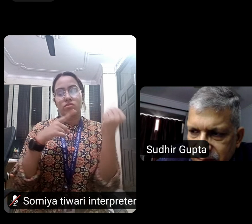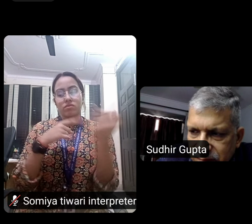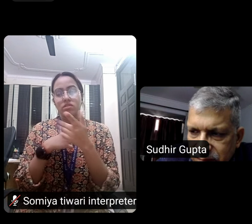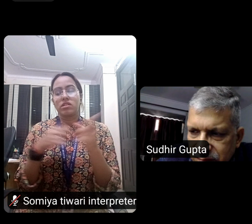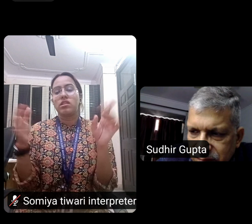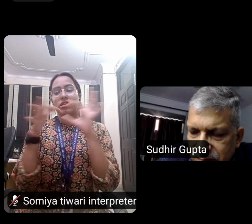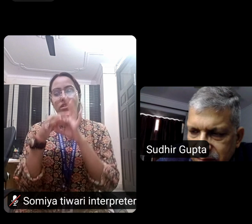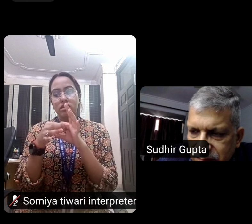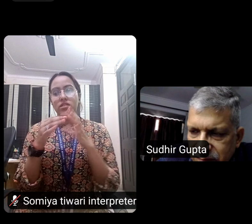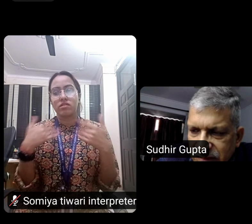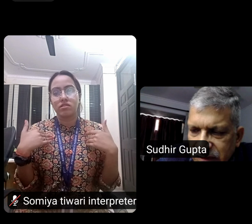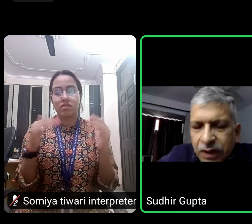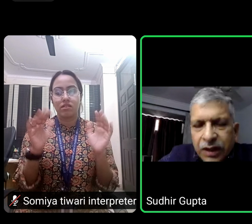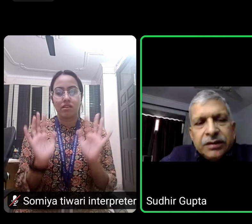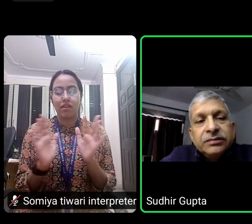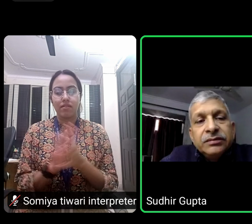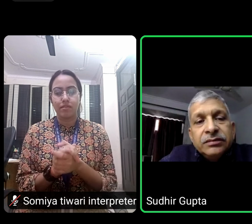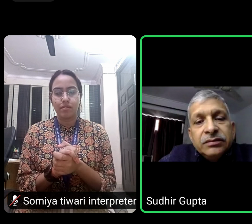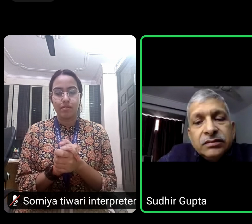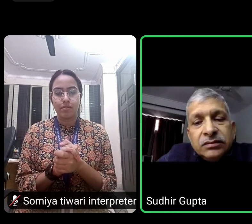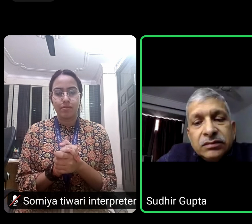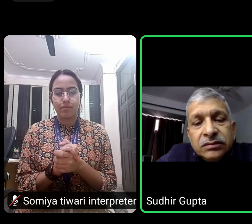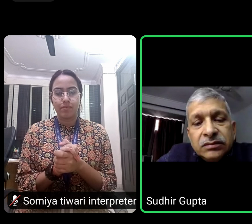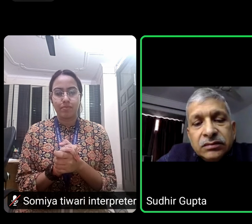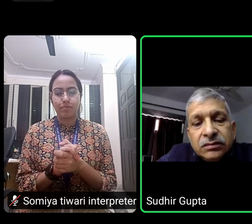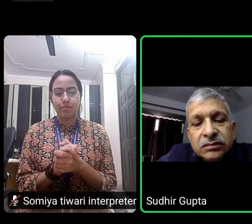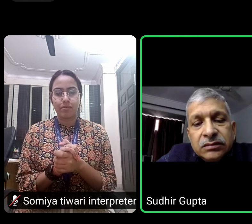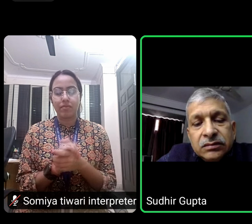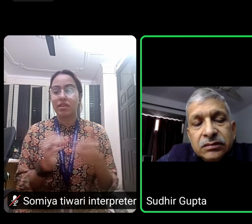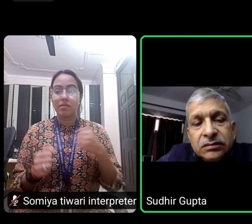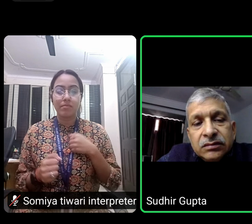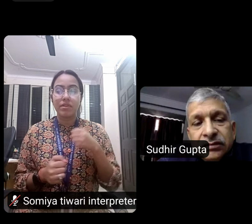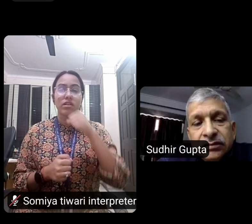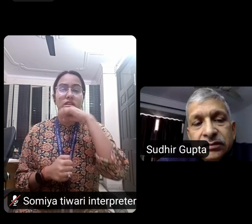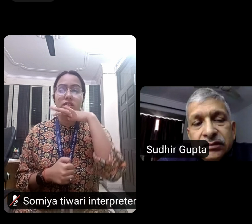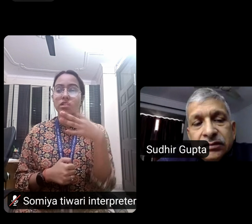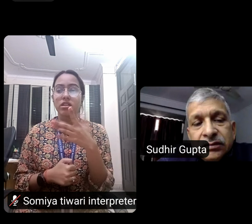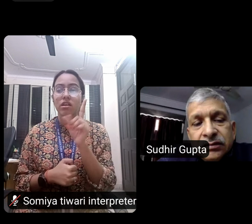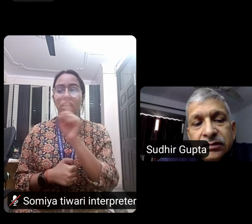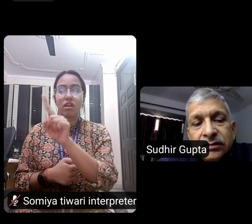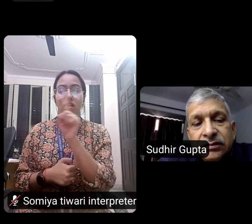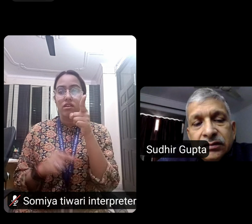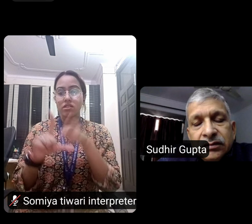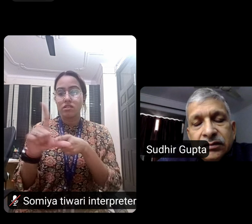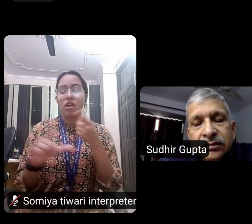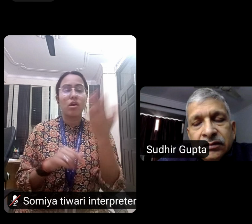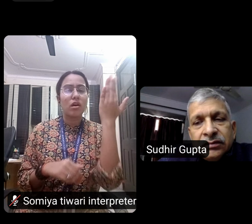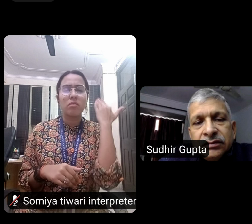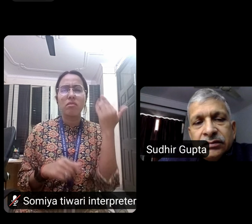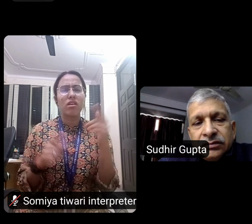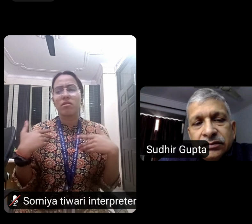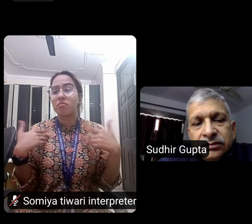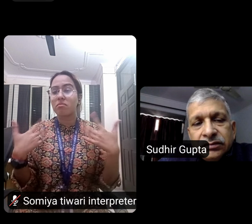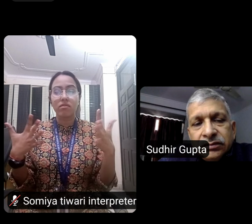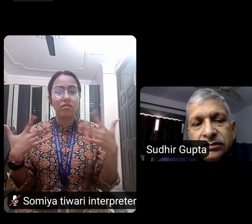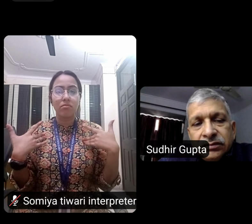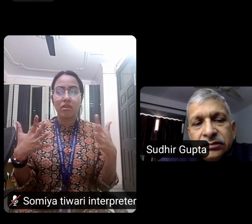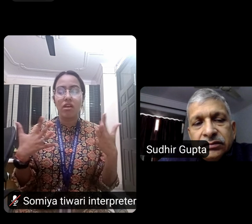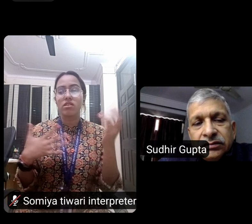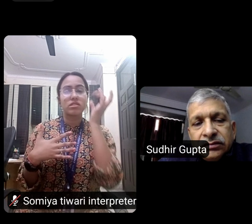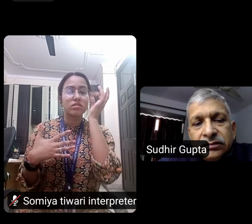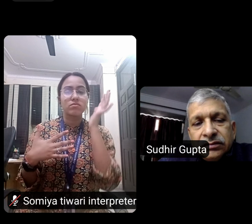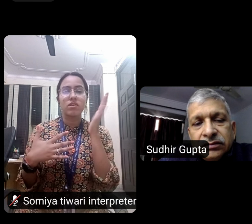से मैं सार्थक से जुड़ी हूँ। ओके। हाँ, तो मेरा लड़का को, मुझे थेरेपी पहले वो नहीं लेता था, जब से मैं सार्थक से